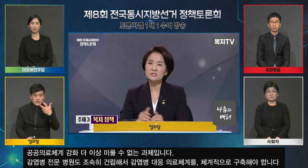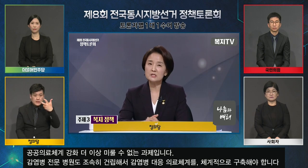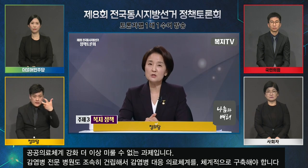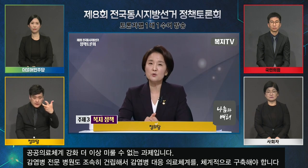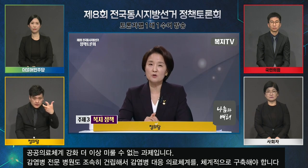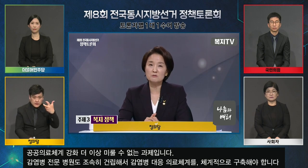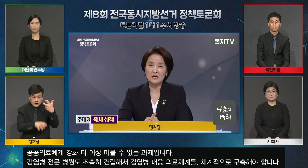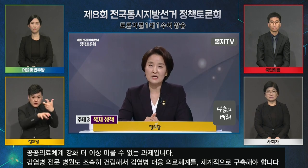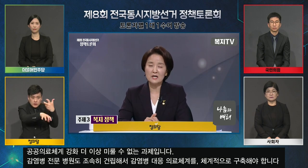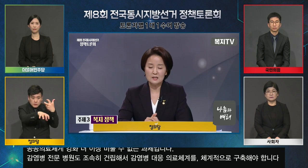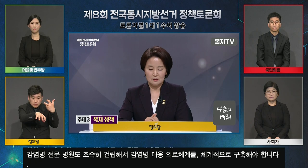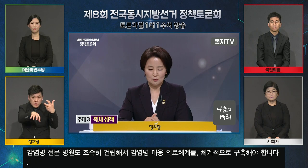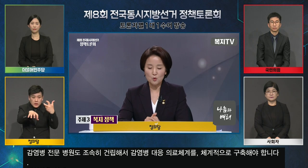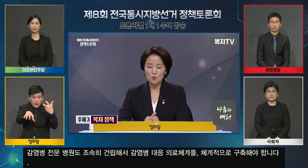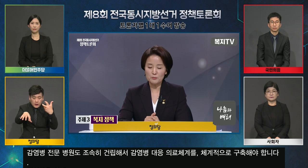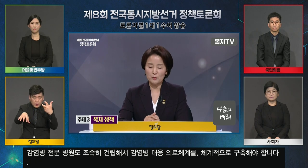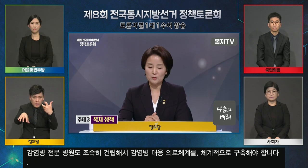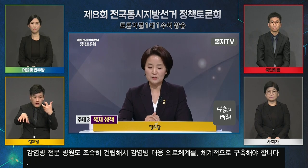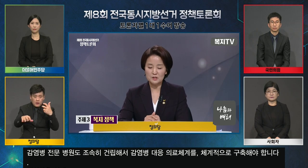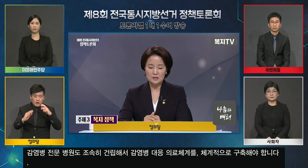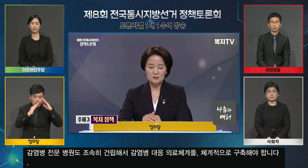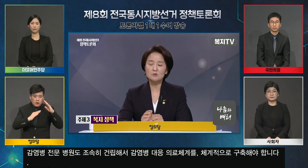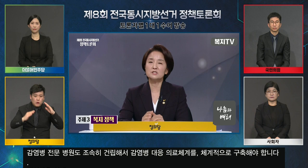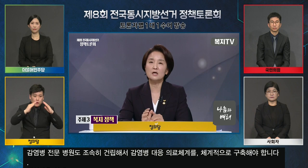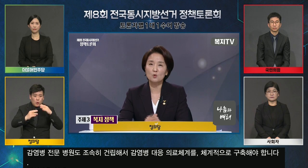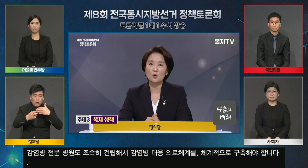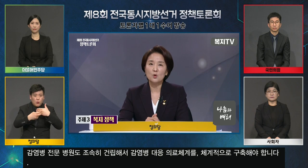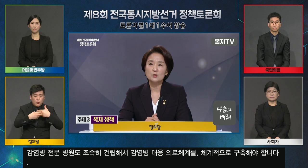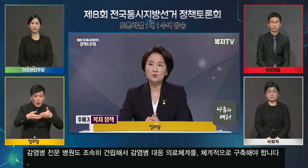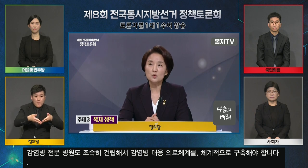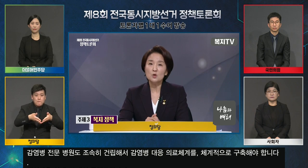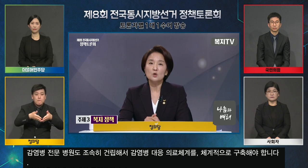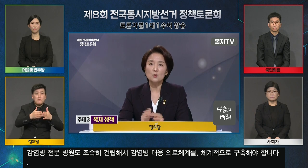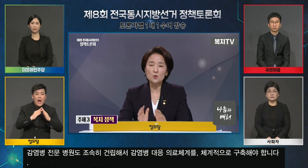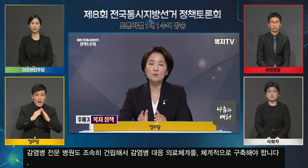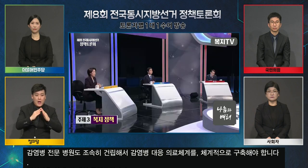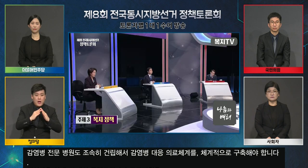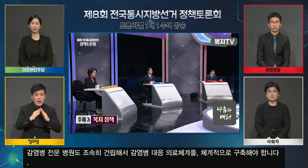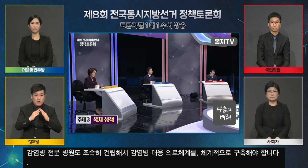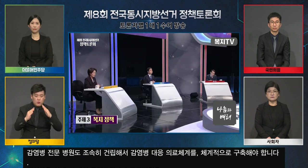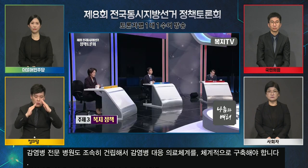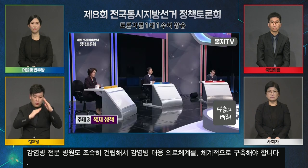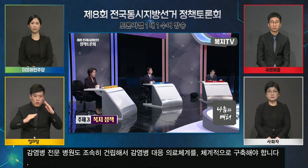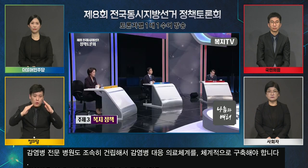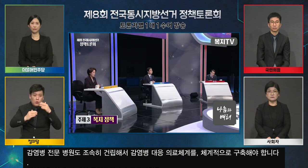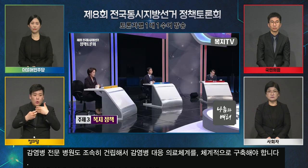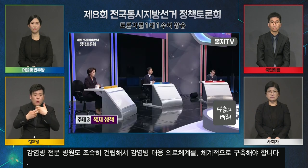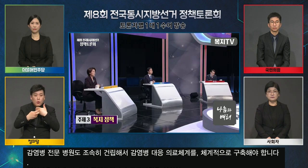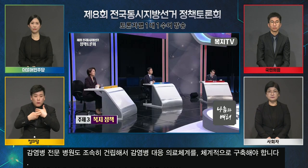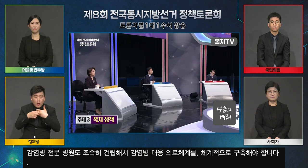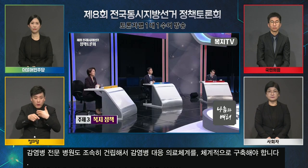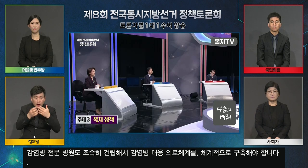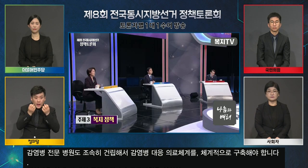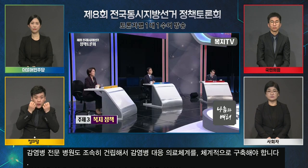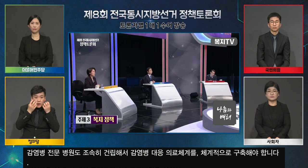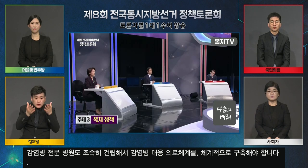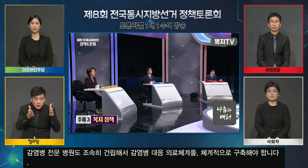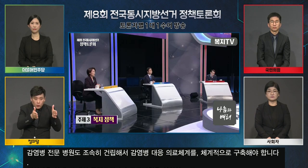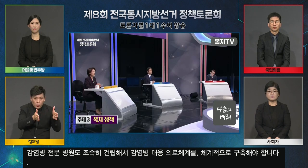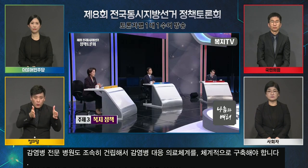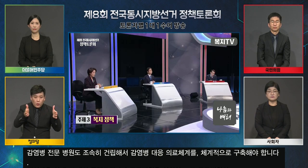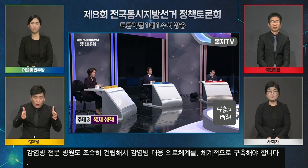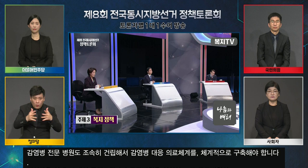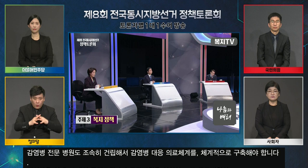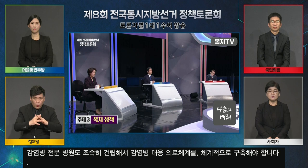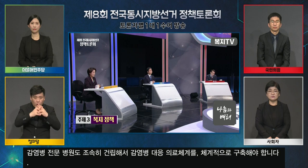중진료권마다 공공병원을 설치하고 또 공공병원의 신축 증축 시에는